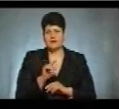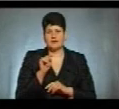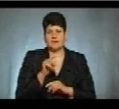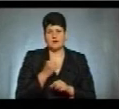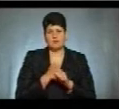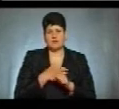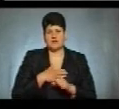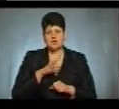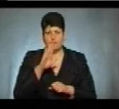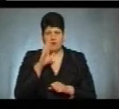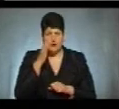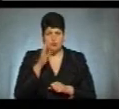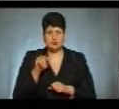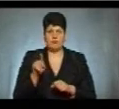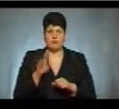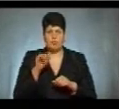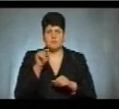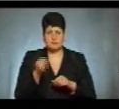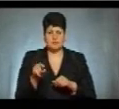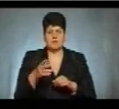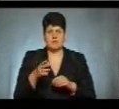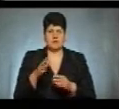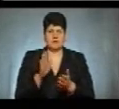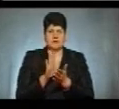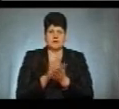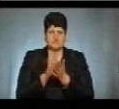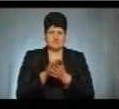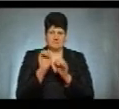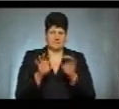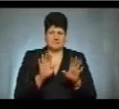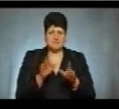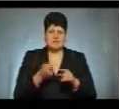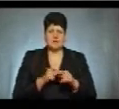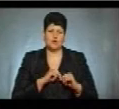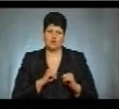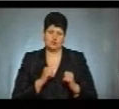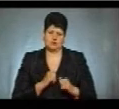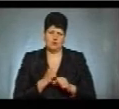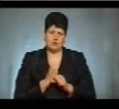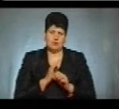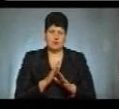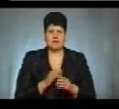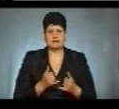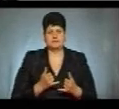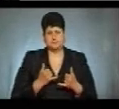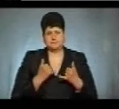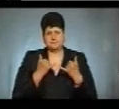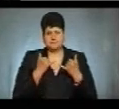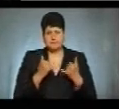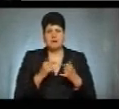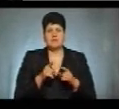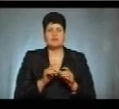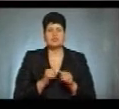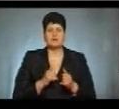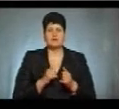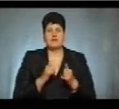сказати, вороги, що потім ті портрети валяються на смітнику. Це робиться від душі бійцями для полеглих побратимів, щоб їх